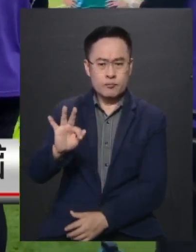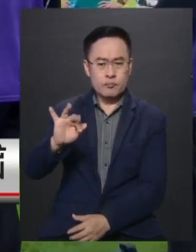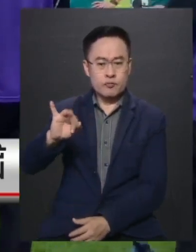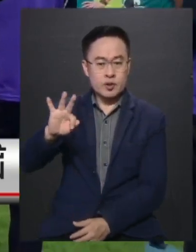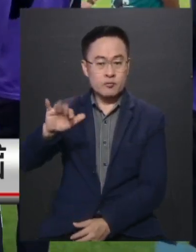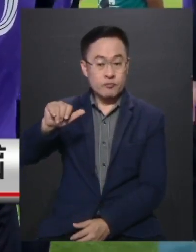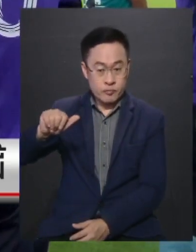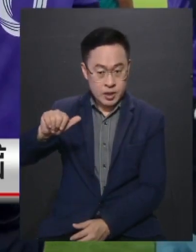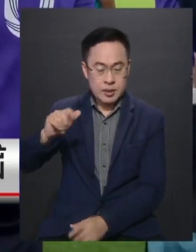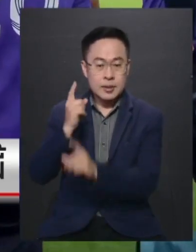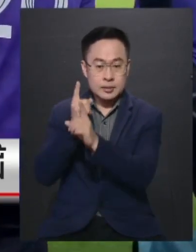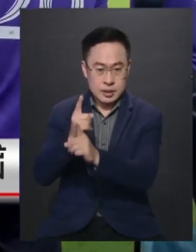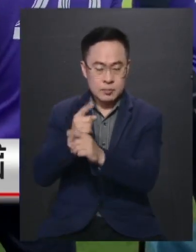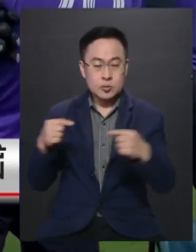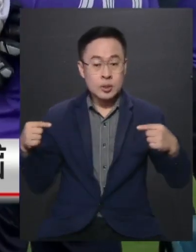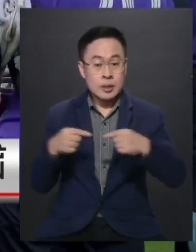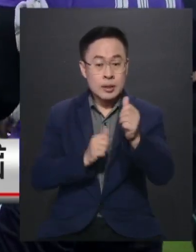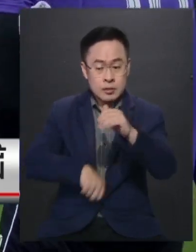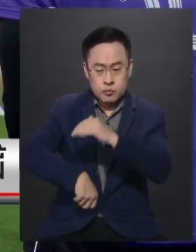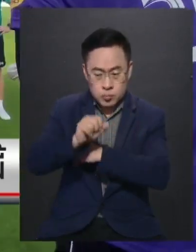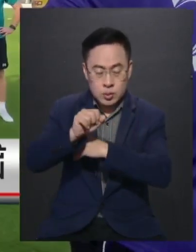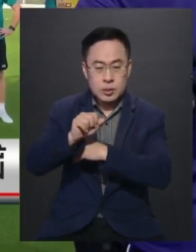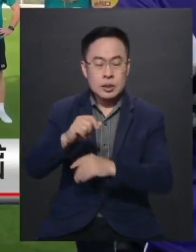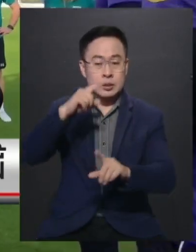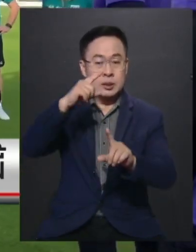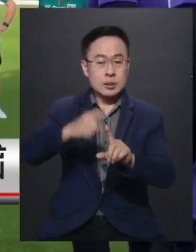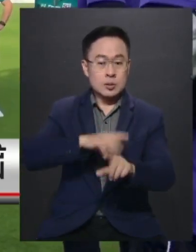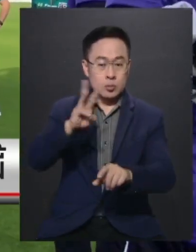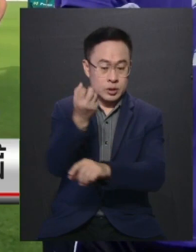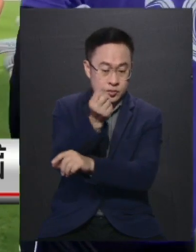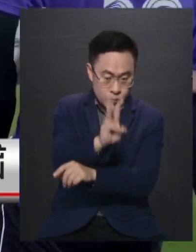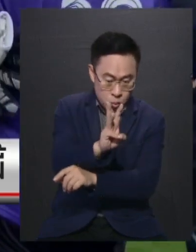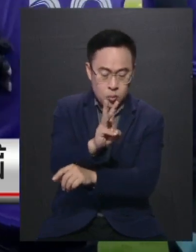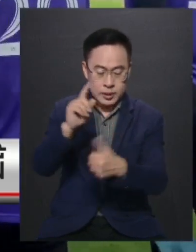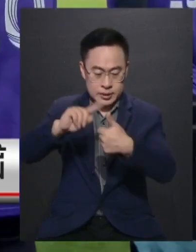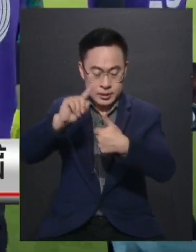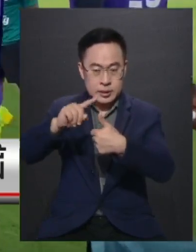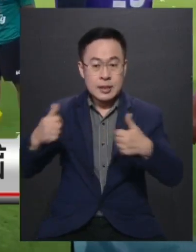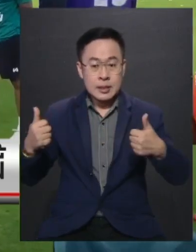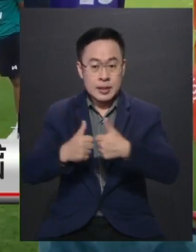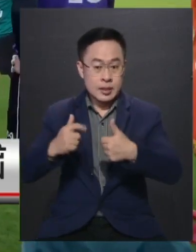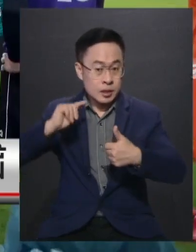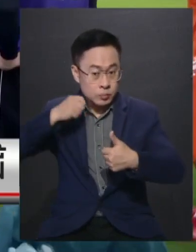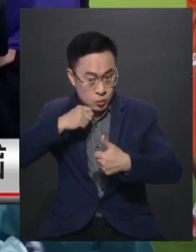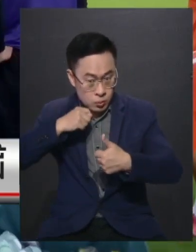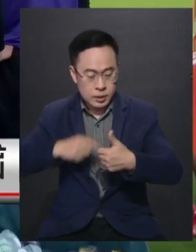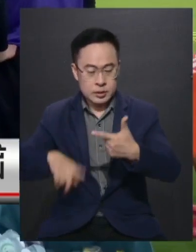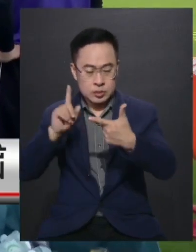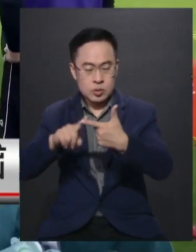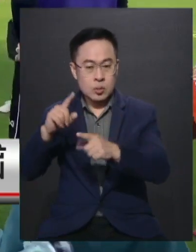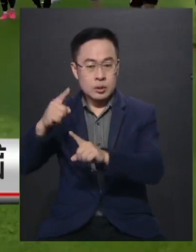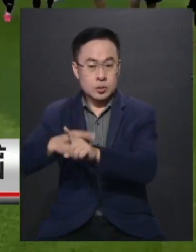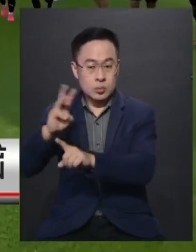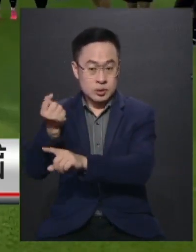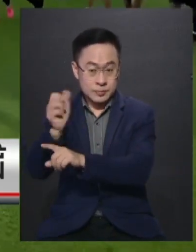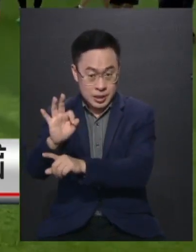กไปเยือนไต้หวันและฮ่องกงในวันที่16และ19มิถุนายนนี้โดยล่าสุดเมื่อวันที่ผ่านมาทัพช้างศึกที่ยังขาด3ตัวหลัก